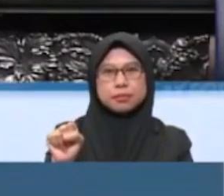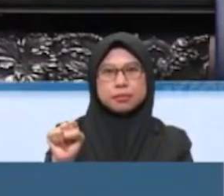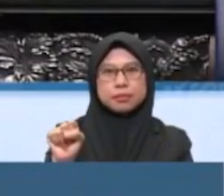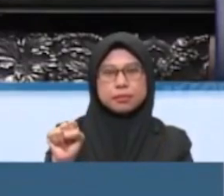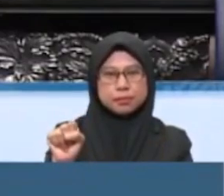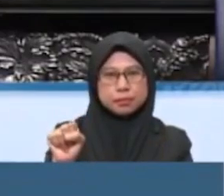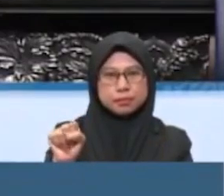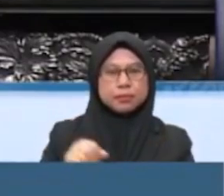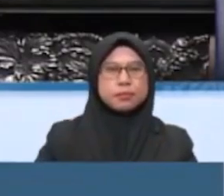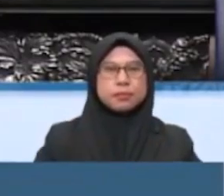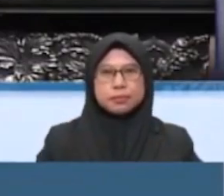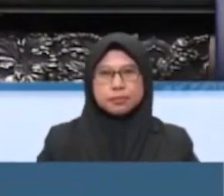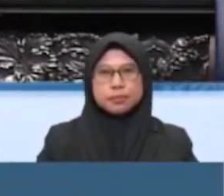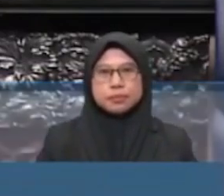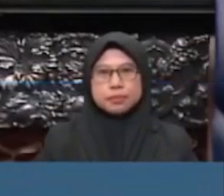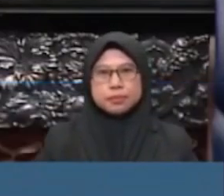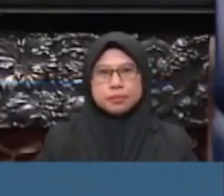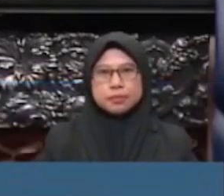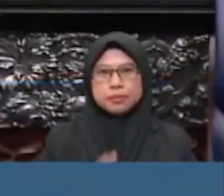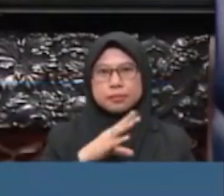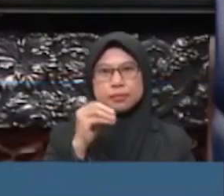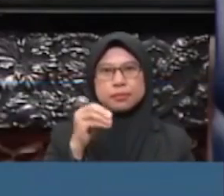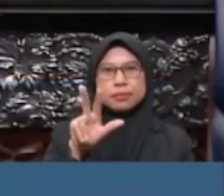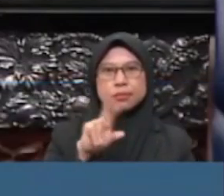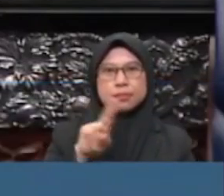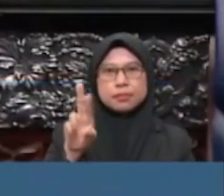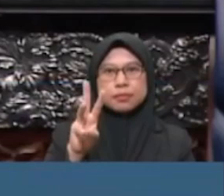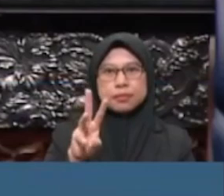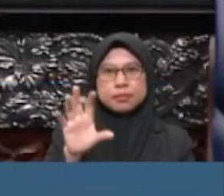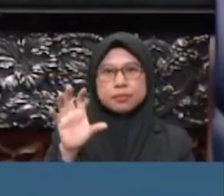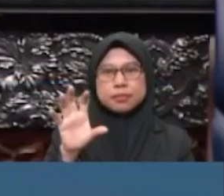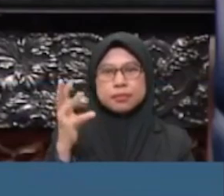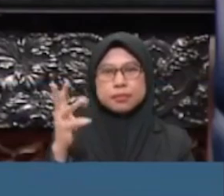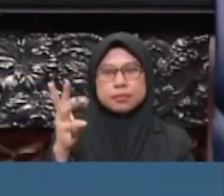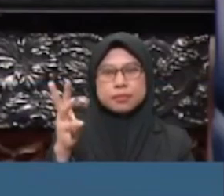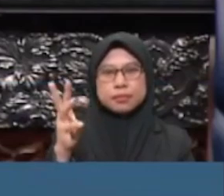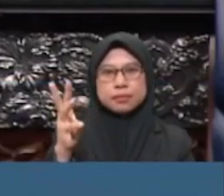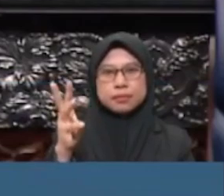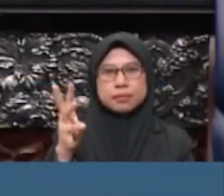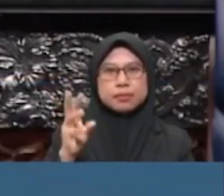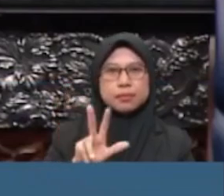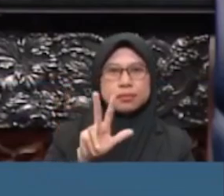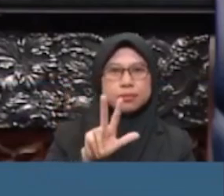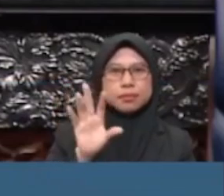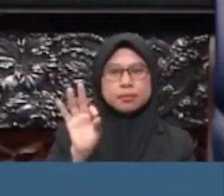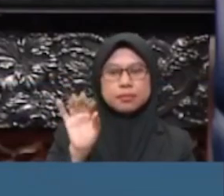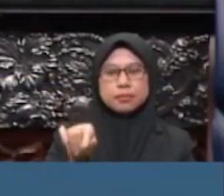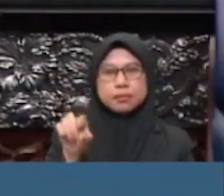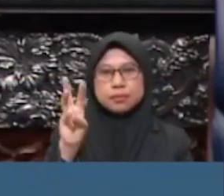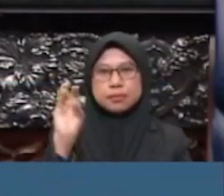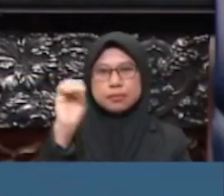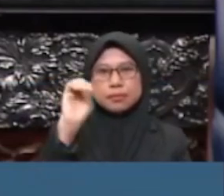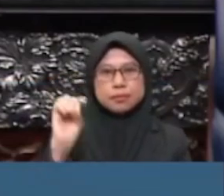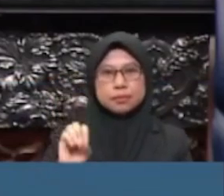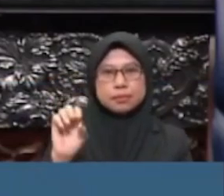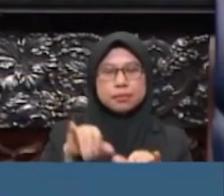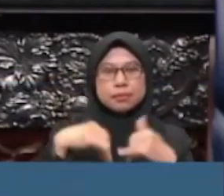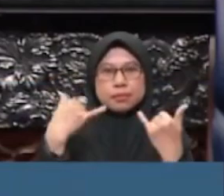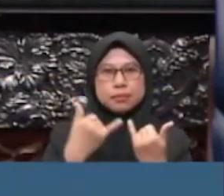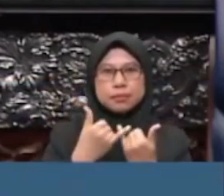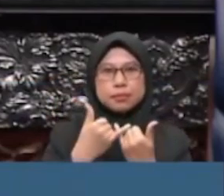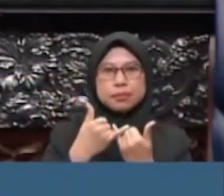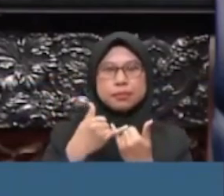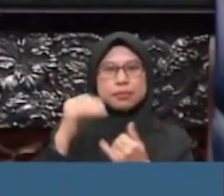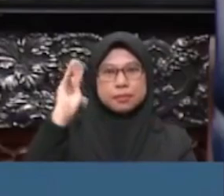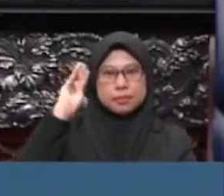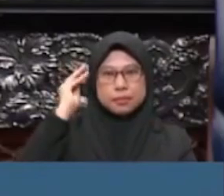mikro, kecil dan sederhana. Manakala 3,616 atau 39.6% adalah syarikat milik